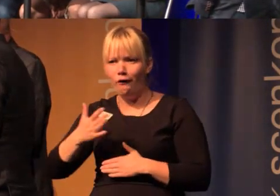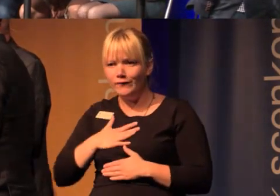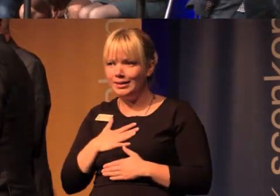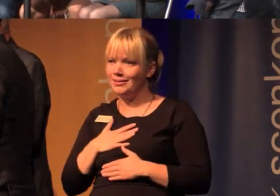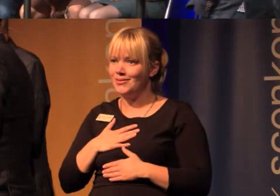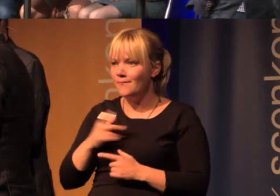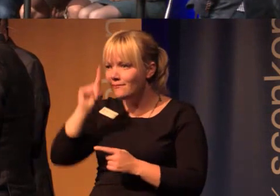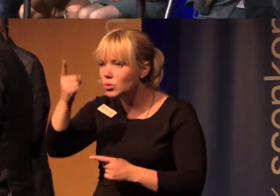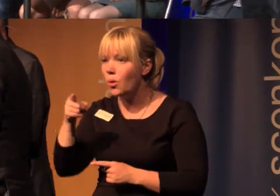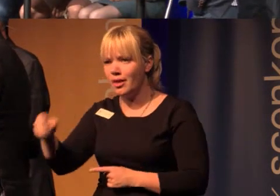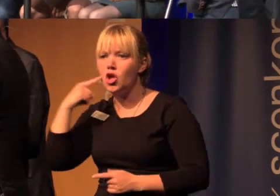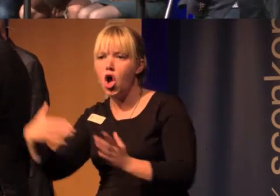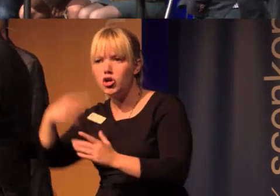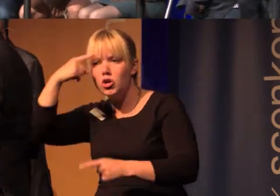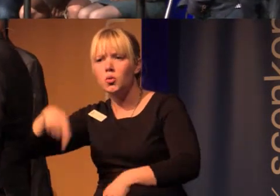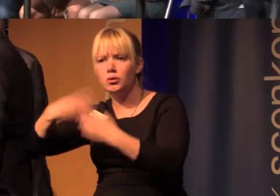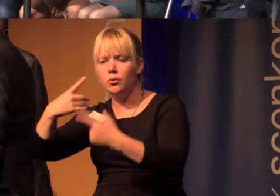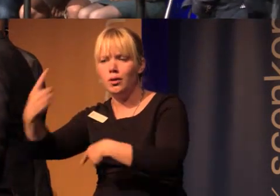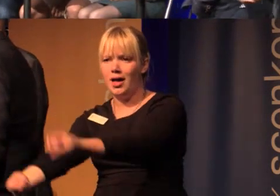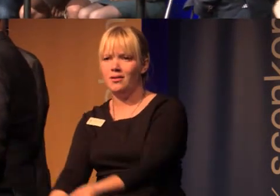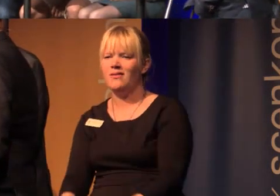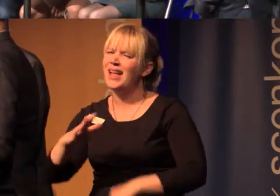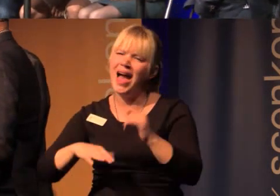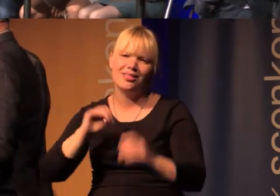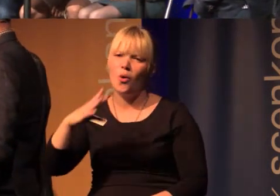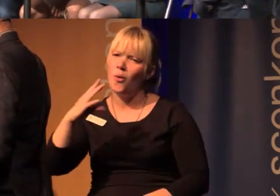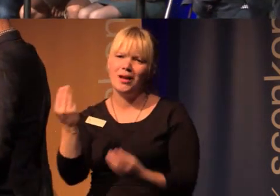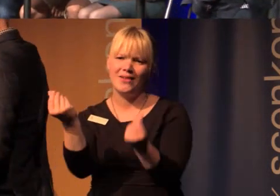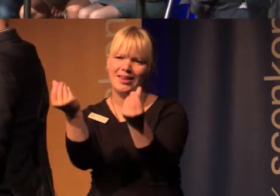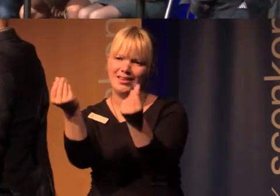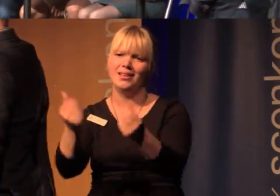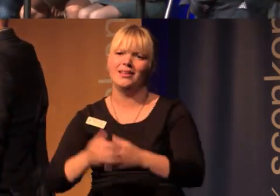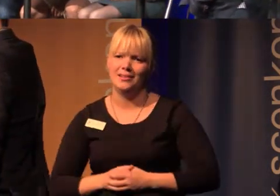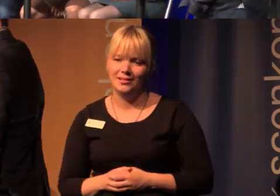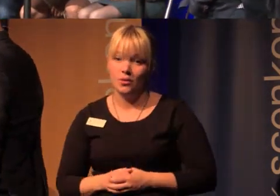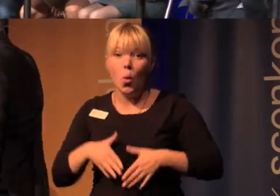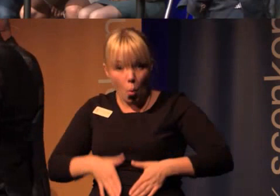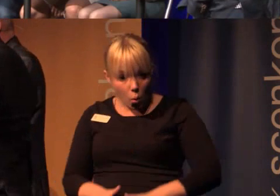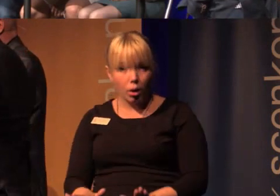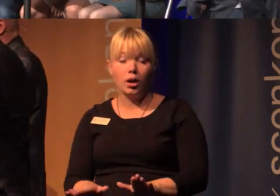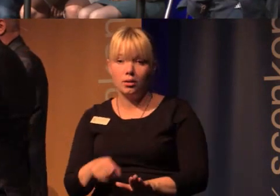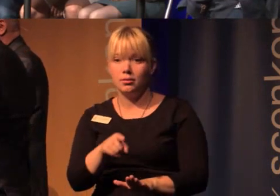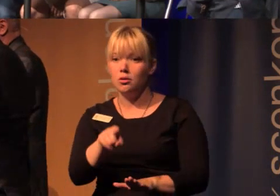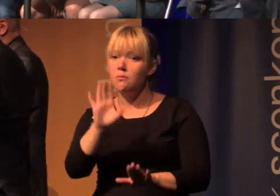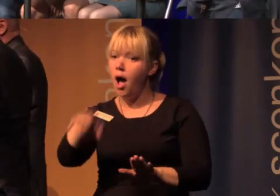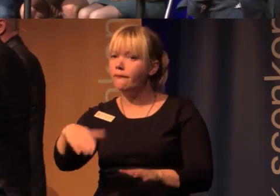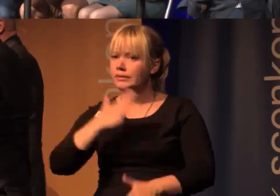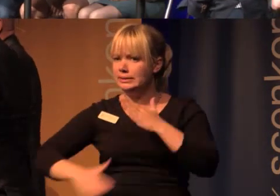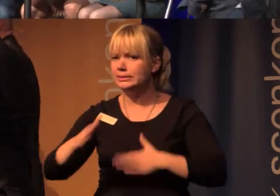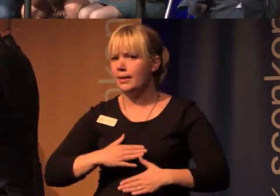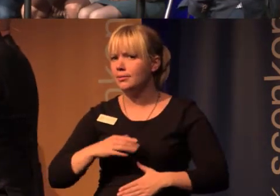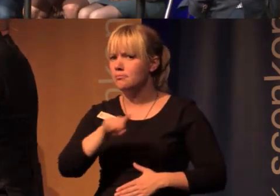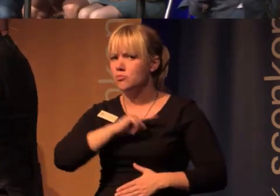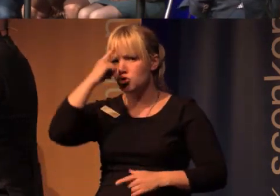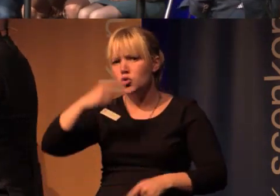nationella kulturarv. Så det handlar helt och hållet om kvalitet. Och där har inte minst också Ungern varit ett intressant exempel på ett rent kulturkonservativt